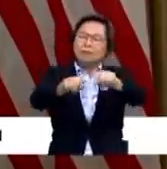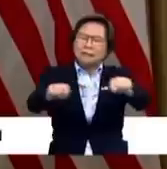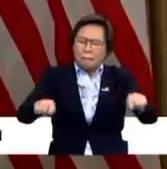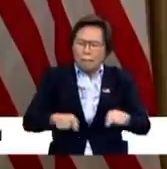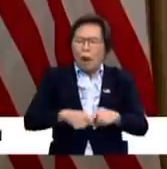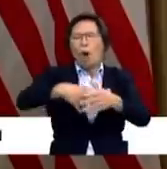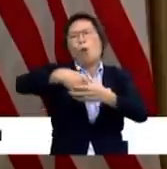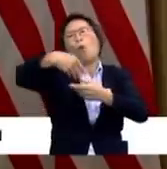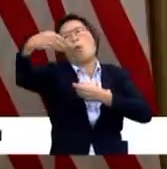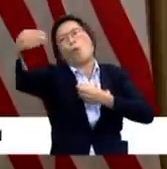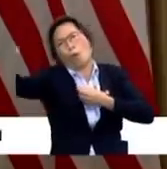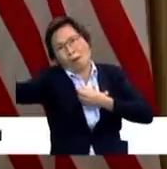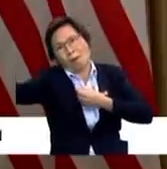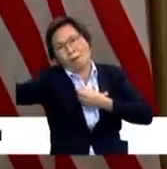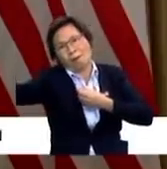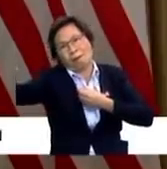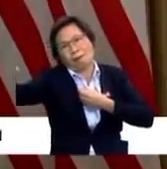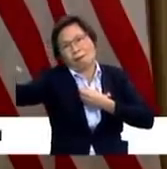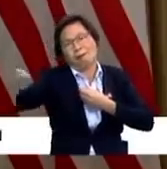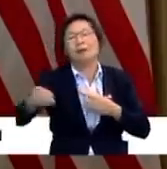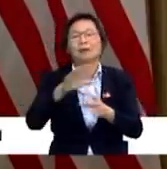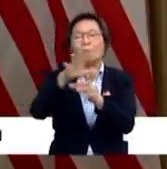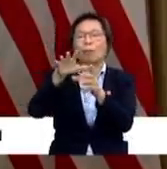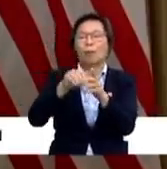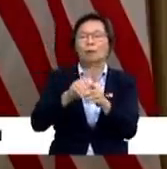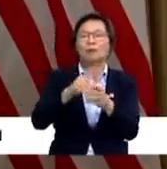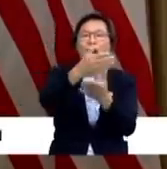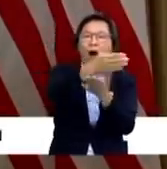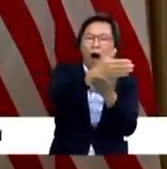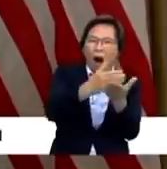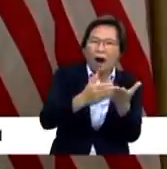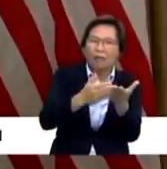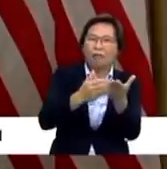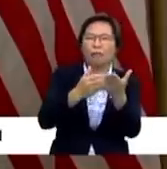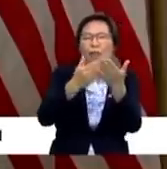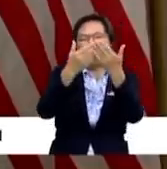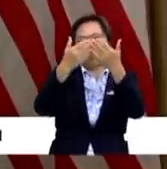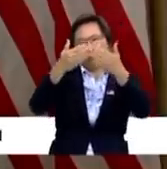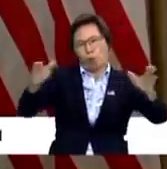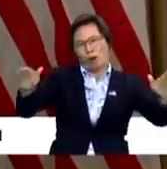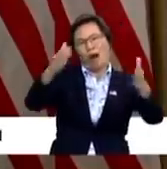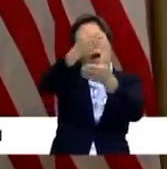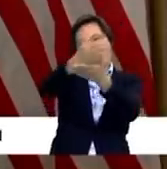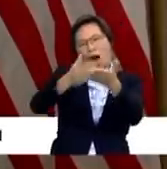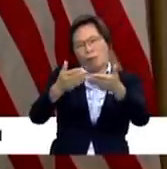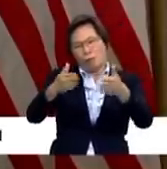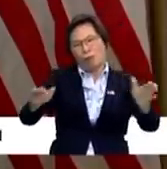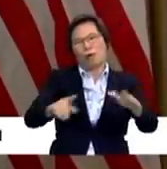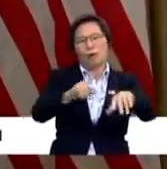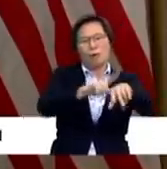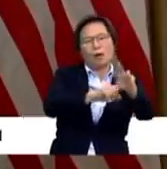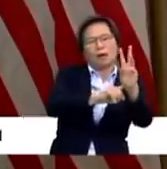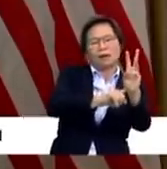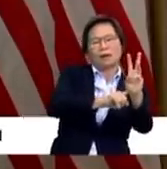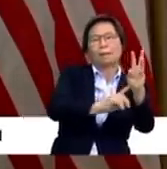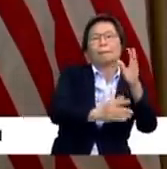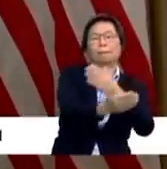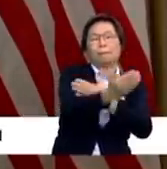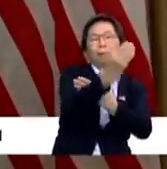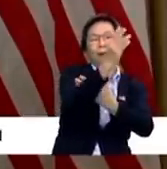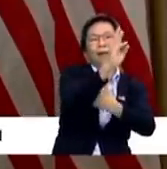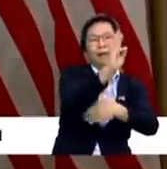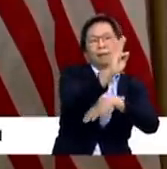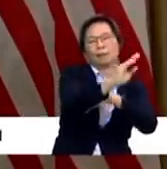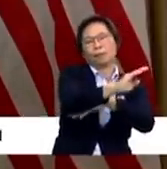ataupun outdoor termasuklah separah terbuka bermula the pada enam pagi hingga